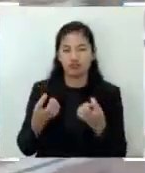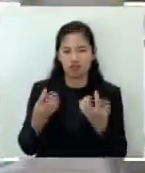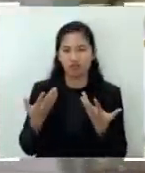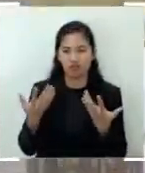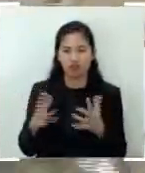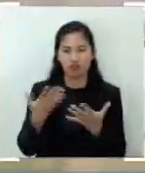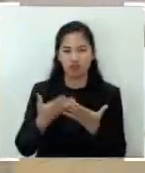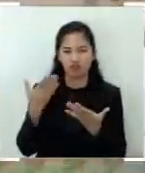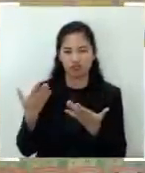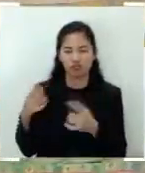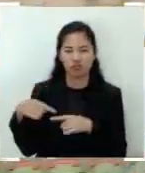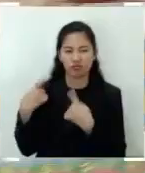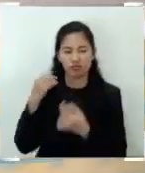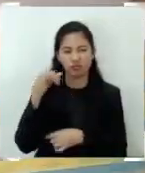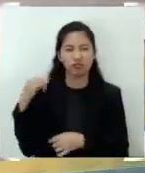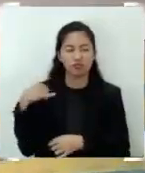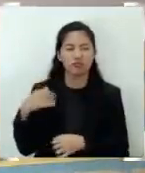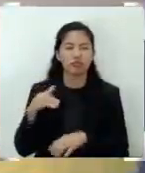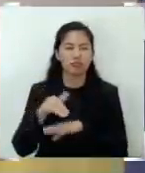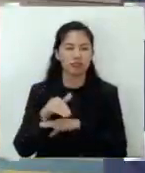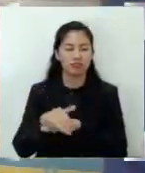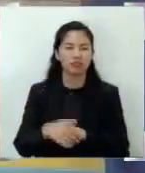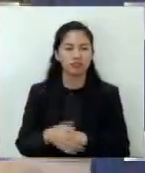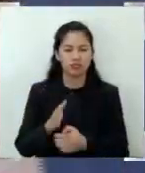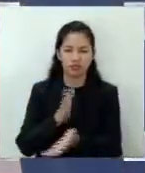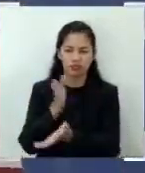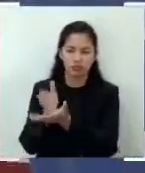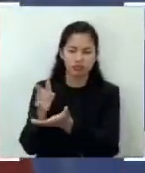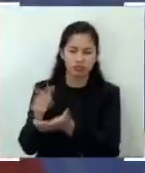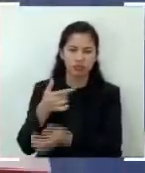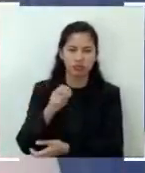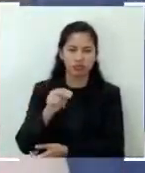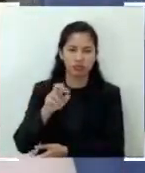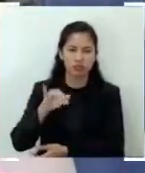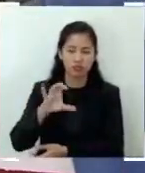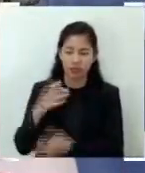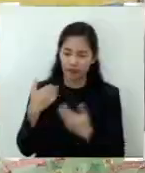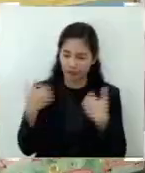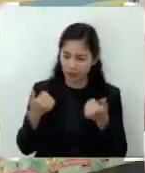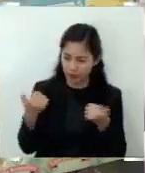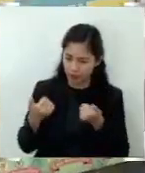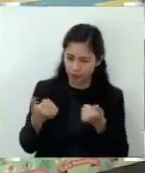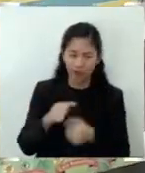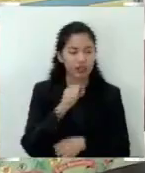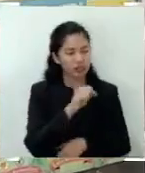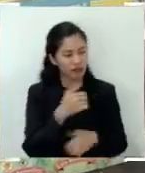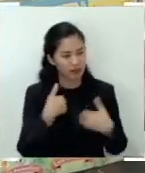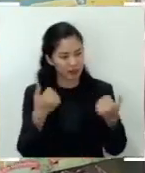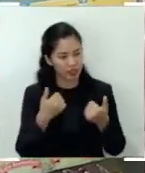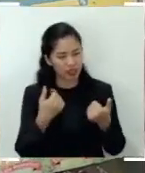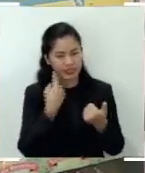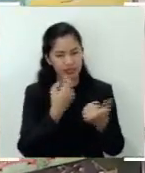ang generic na butika. Magtatanong lang po, may paracetamol na po ba? Meron na mga pinagos eh. Makarating lang po. Kaya naman,